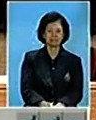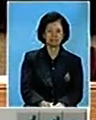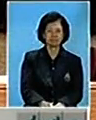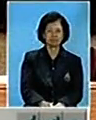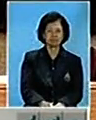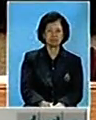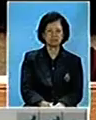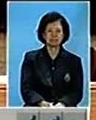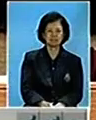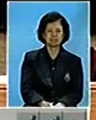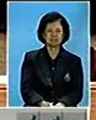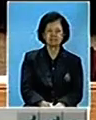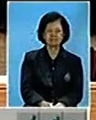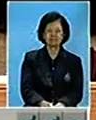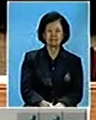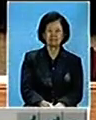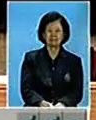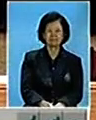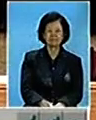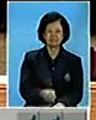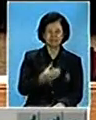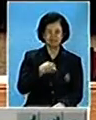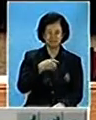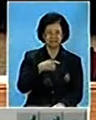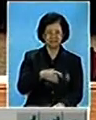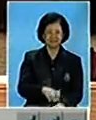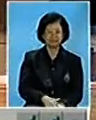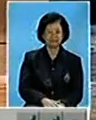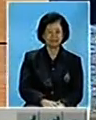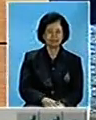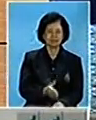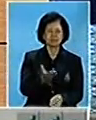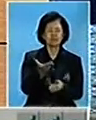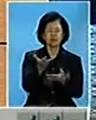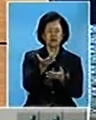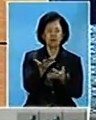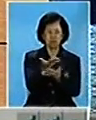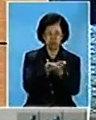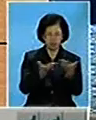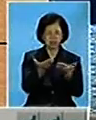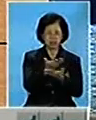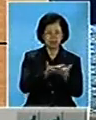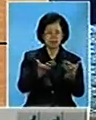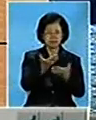ลาก่อนนะครับ ผมเพิ่งอารัมภบทครับ คือ และเข้าประเด็น หาลือไม่ต้องอารัมภบทมากไม่ใช่กระ